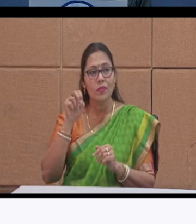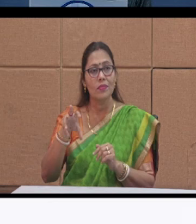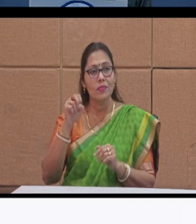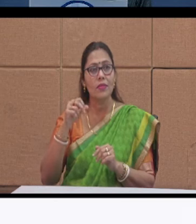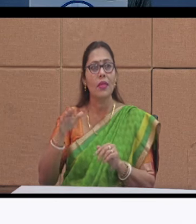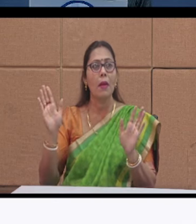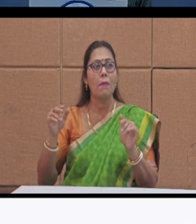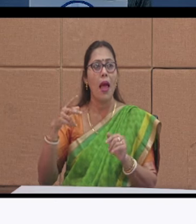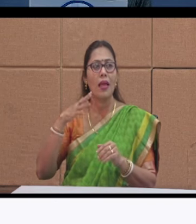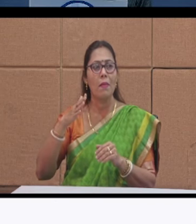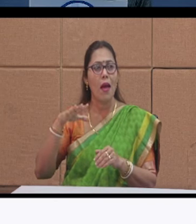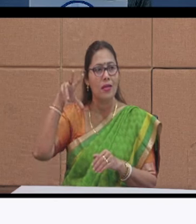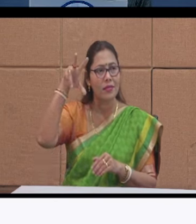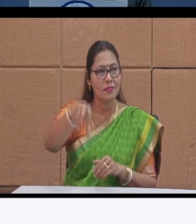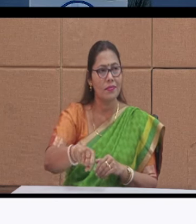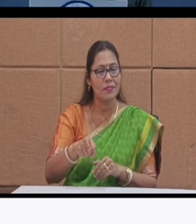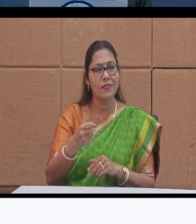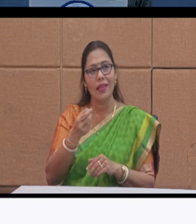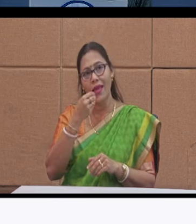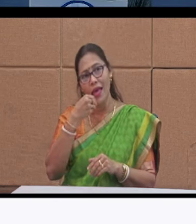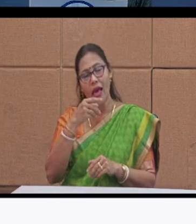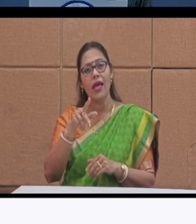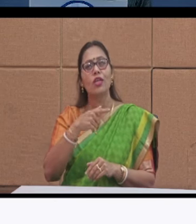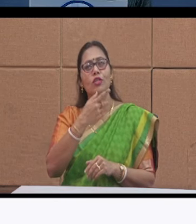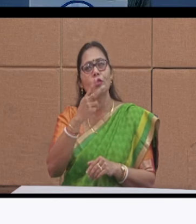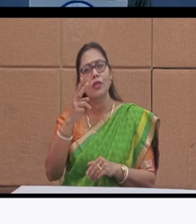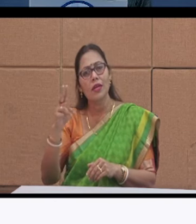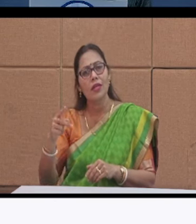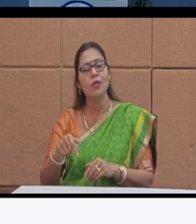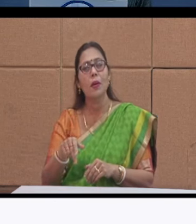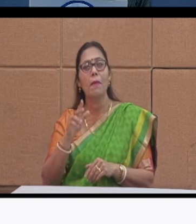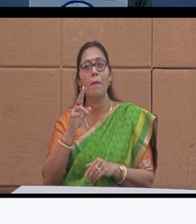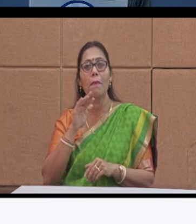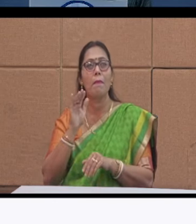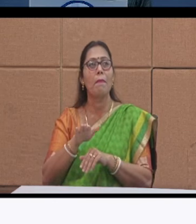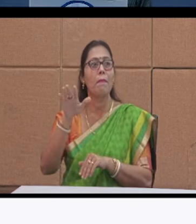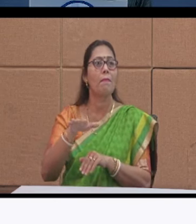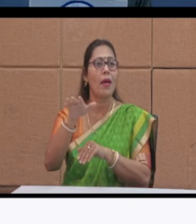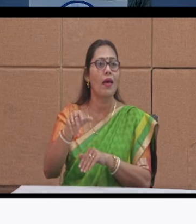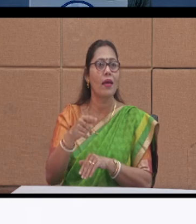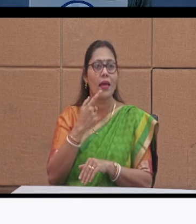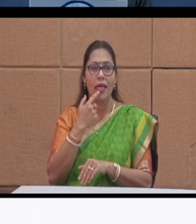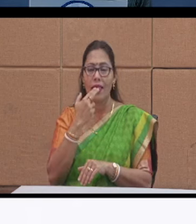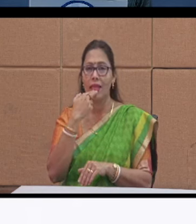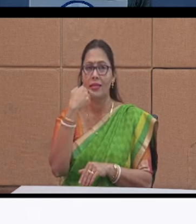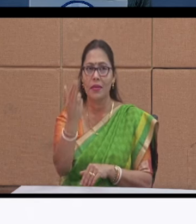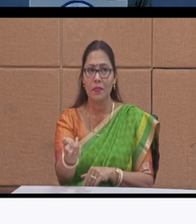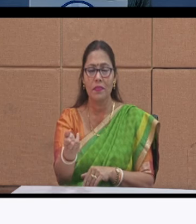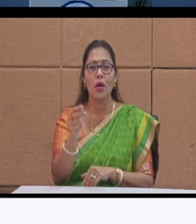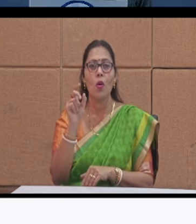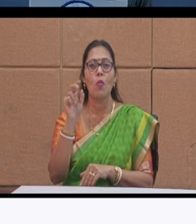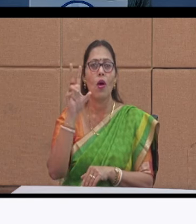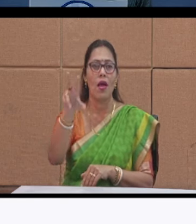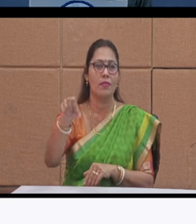কত উপর থেকে পুকুরে ঝাপ দেয় ব্যাঙ চুপ করে বসে থাকে ঠিক সময় জীবটাকে